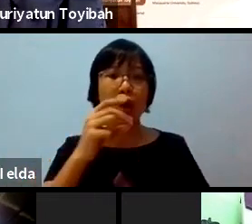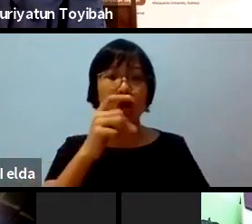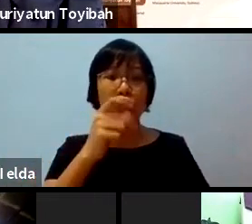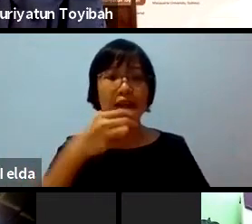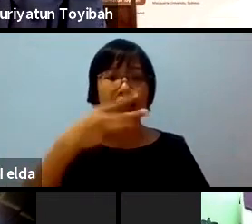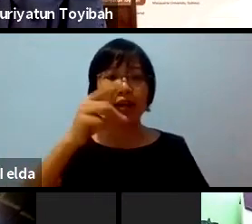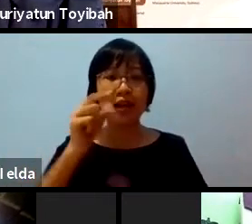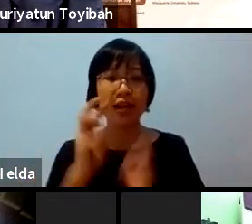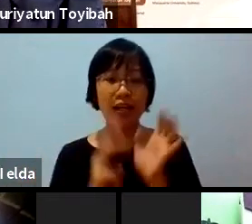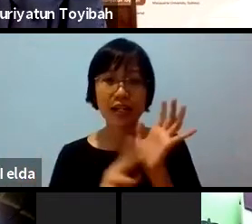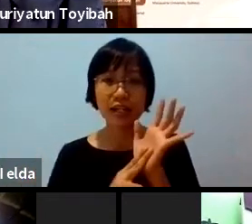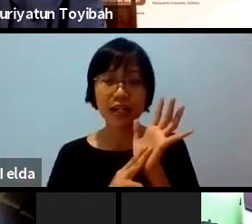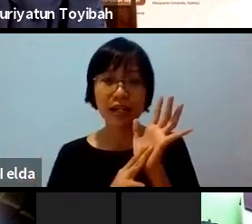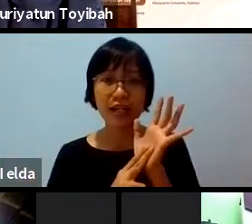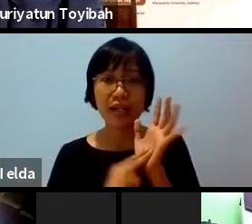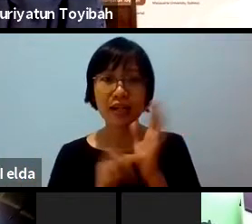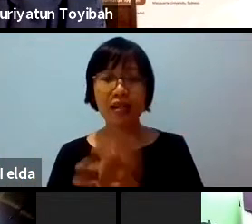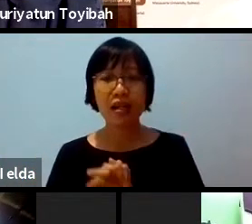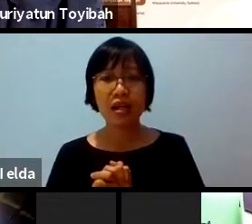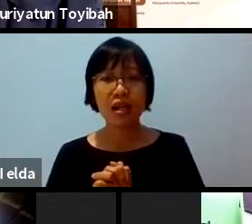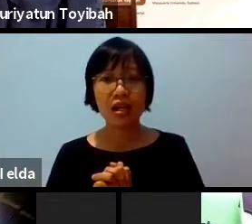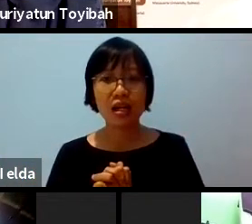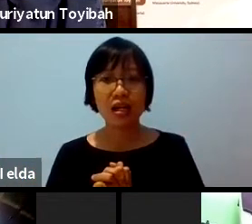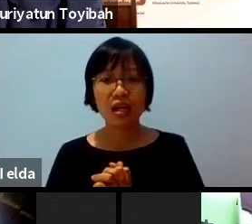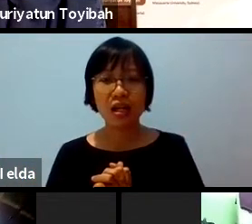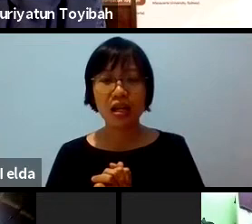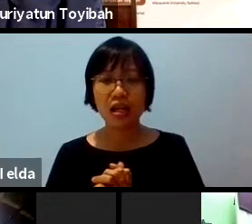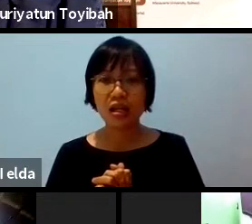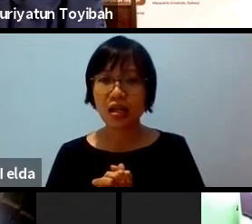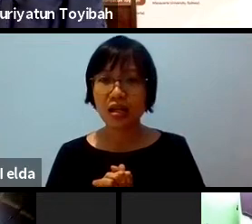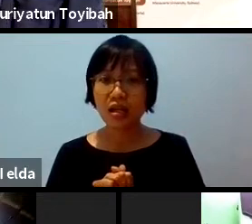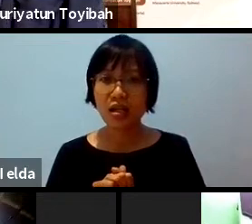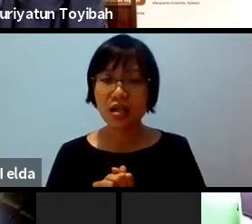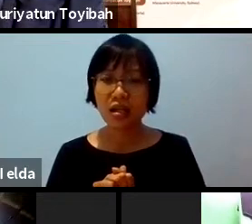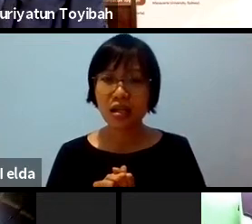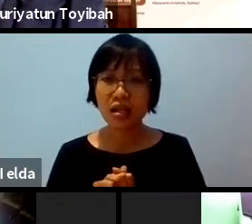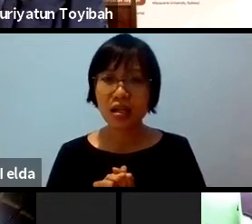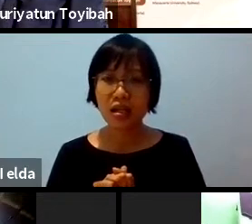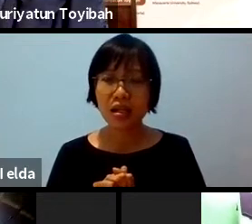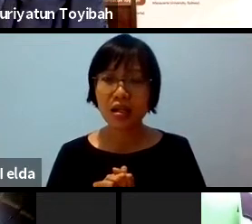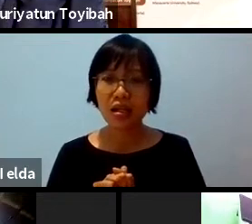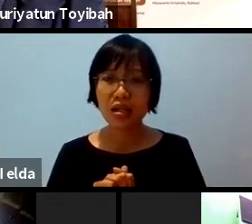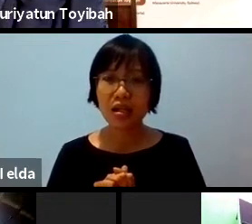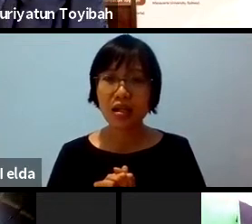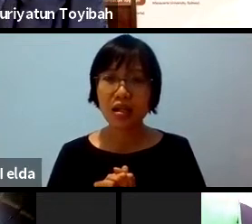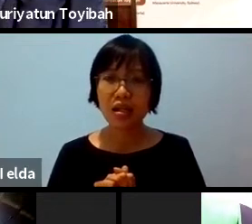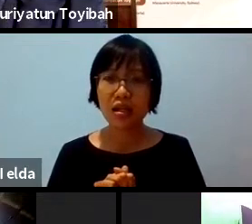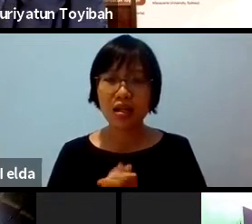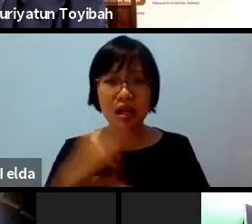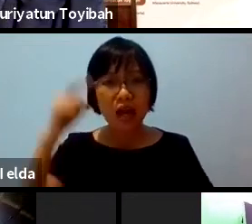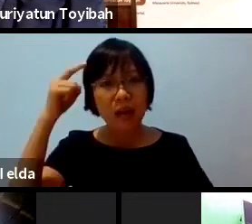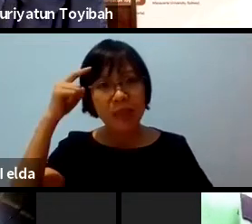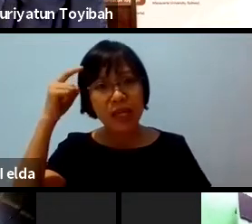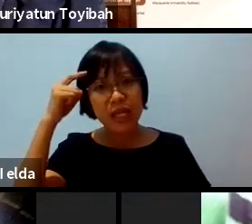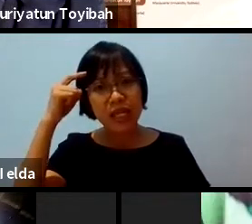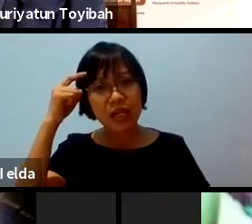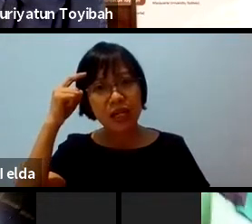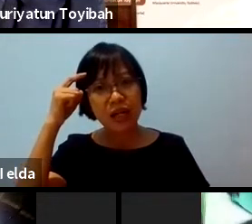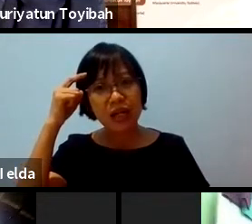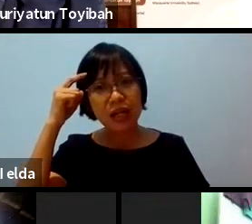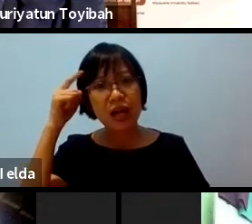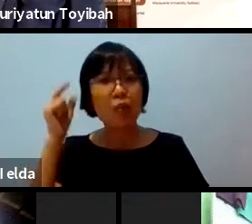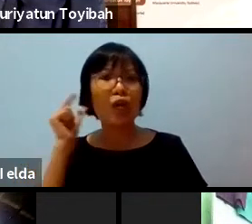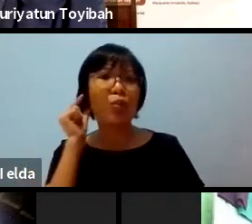dan ritme biologis perempuan itu menyebabkan, oleh sebab itu menyebabkan ya tadi trauma, kebingungan dan